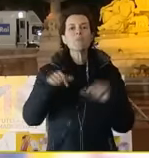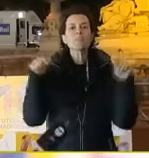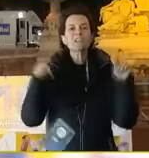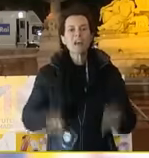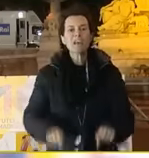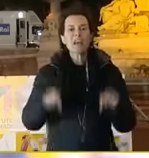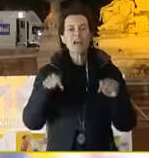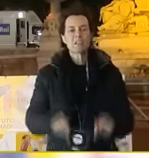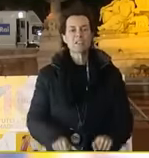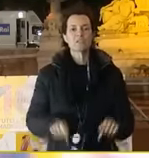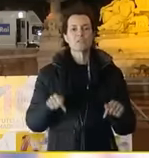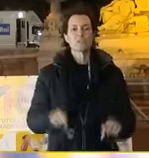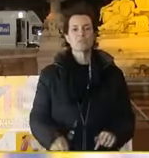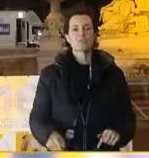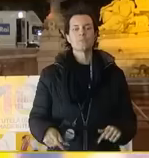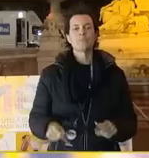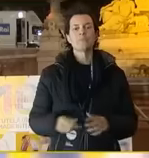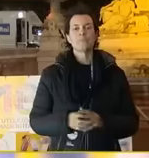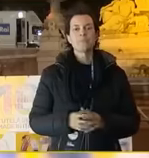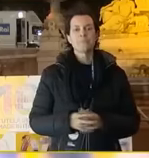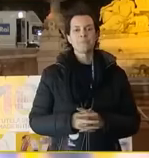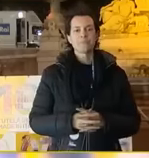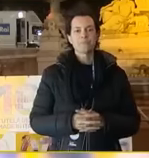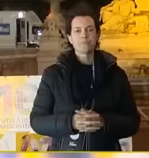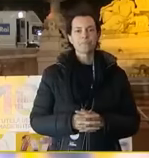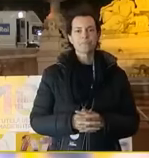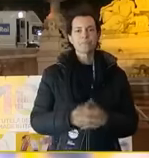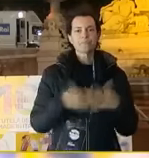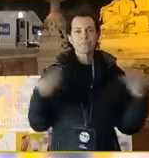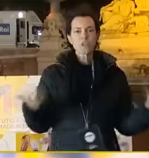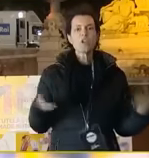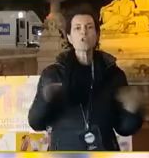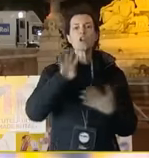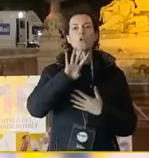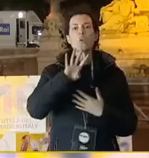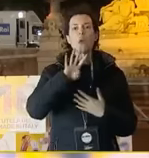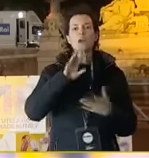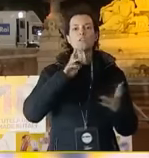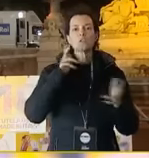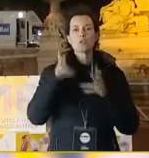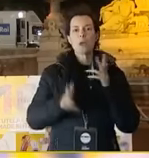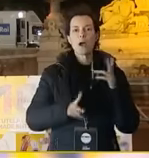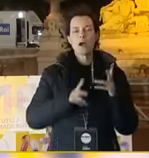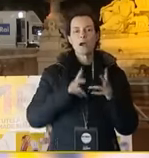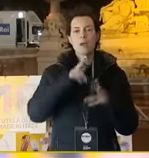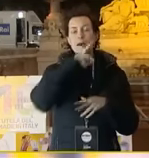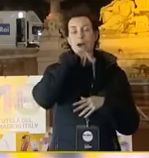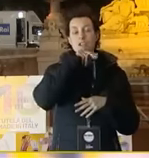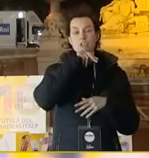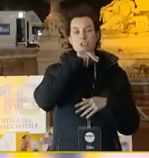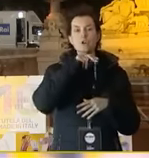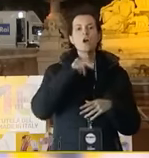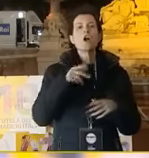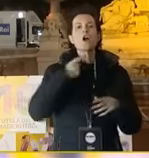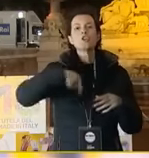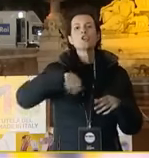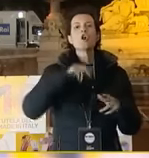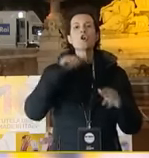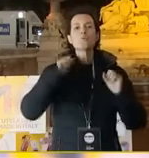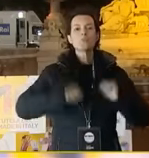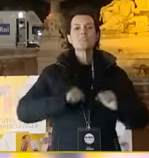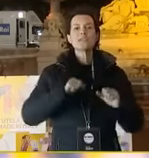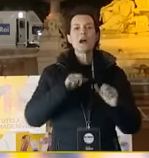ci sarà. Allora, il 4 marzo, noi possiamo